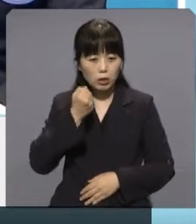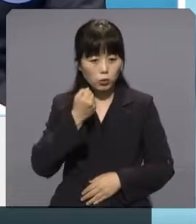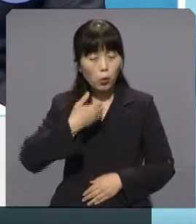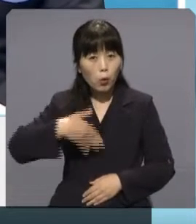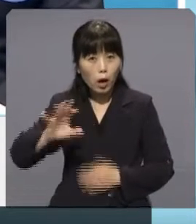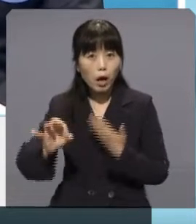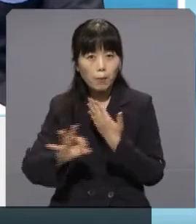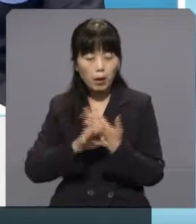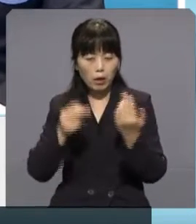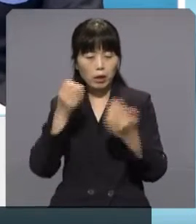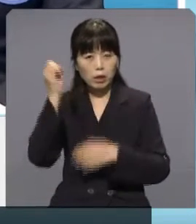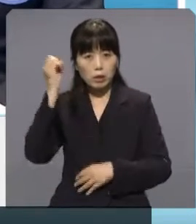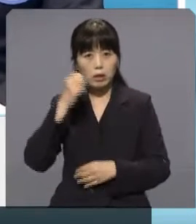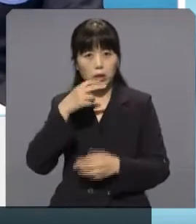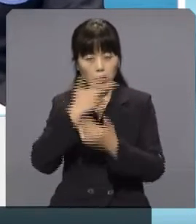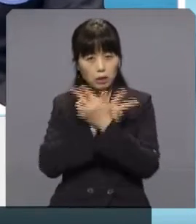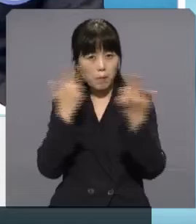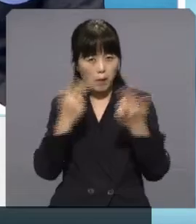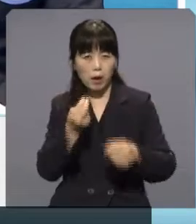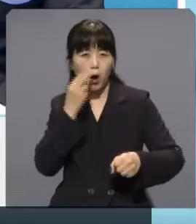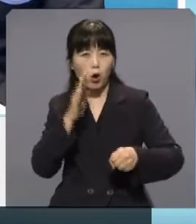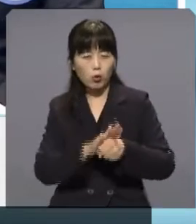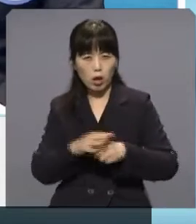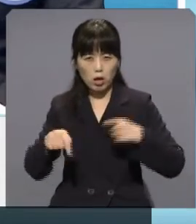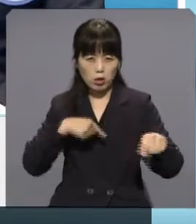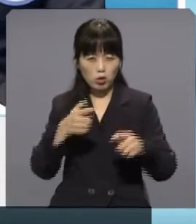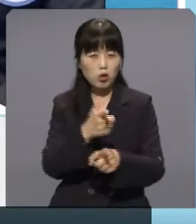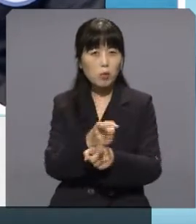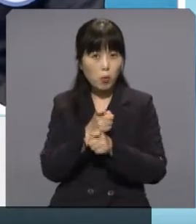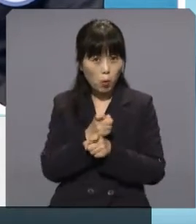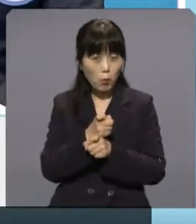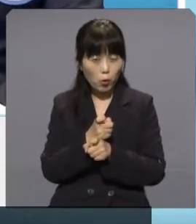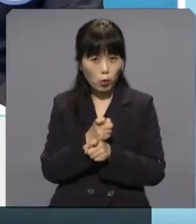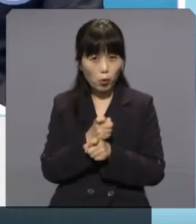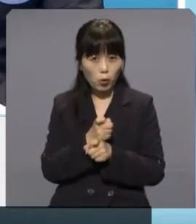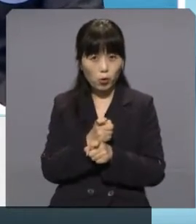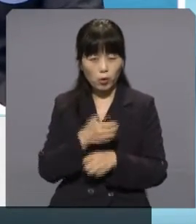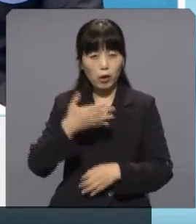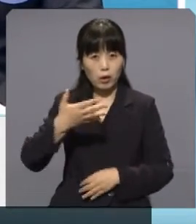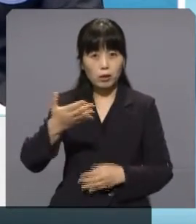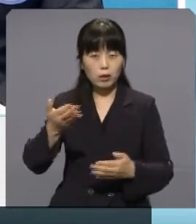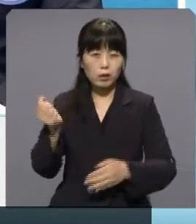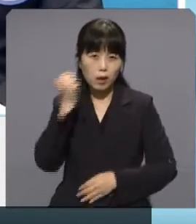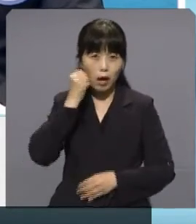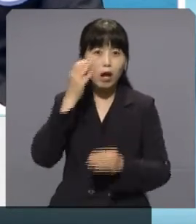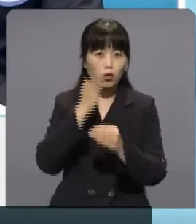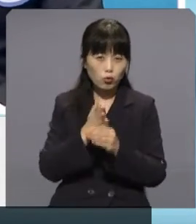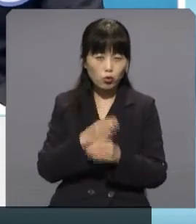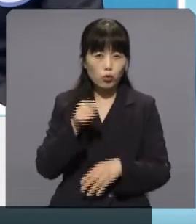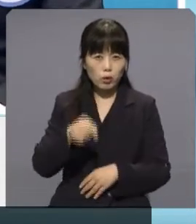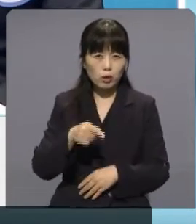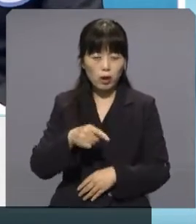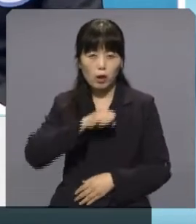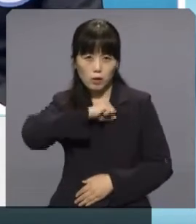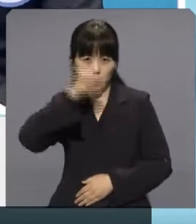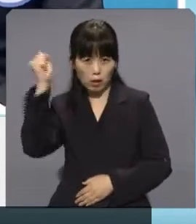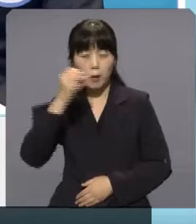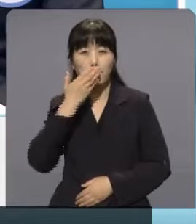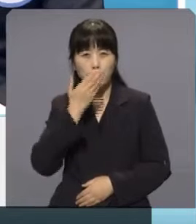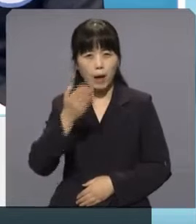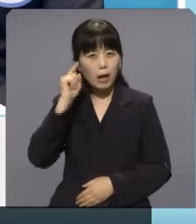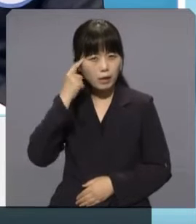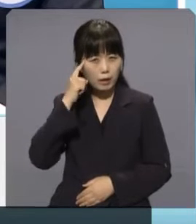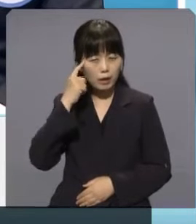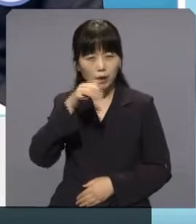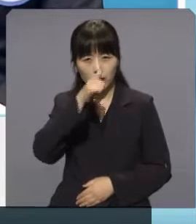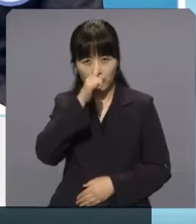가면 이재명이 억울하게 지금 그 정치 보복 당하고 있다. 이 네. 프레임으로 가져가면 그냥 무난하게 당선될 수 있다라고 생각을